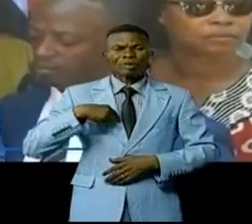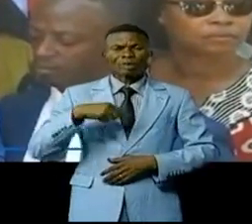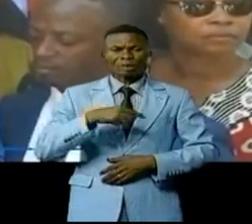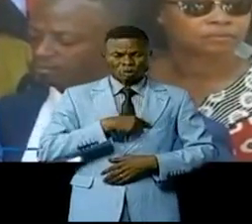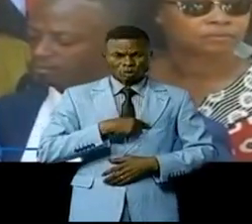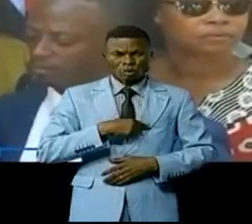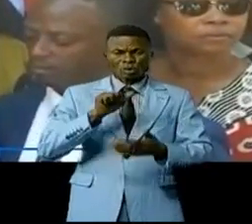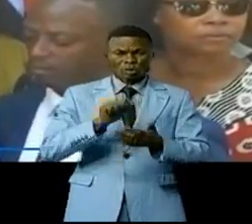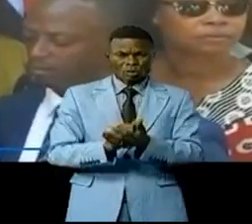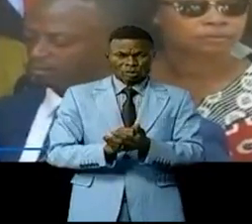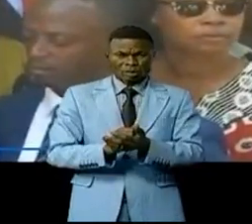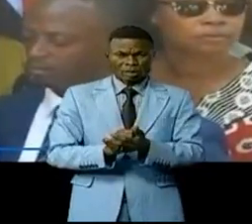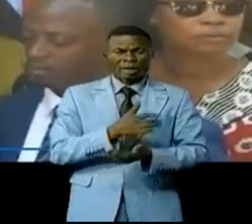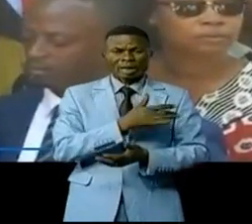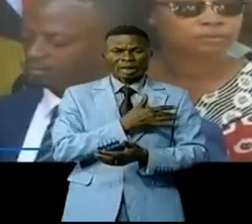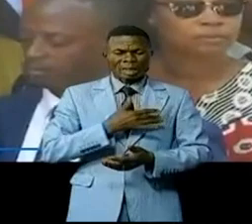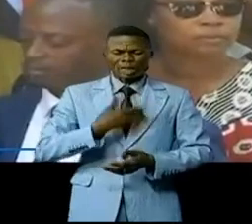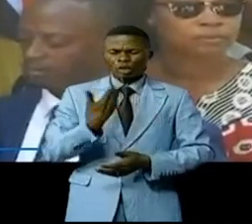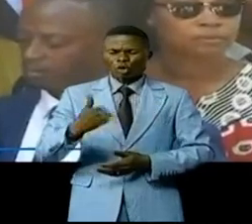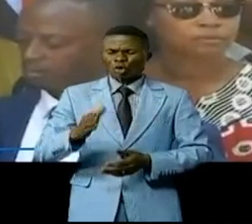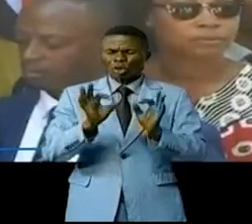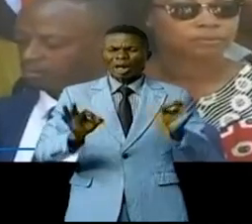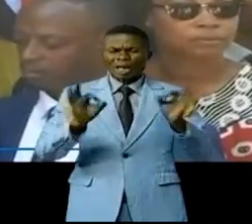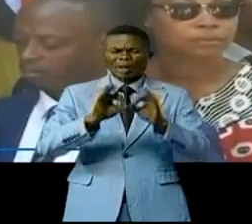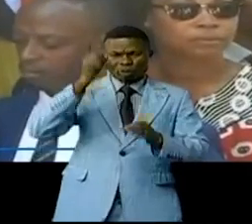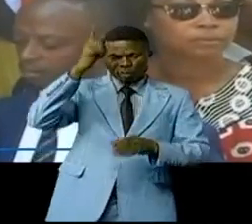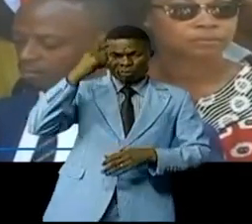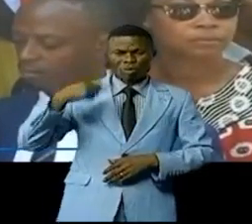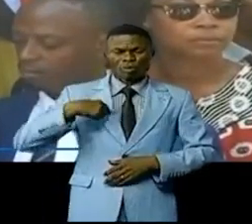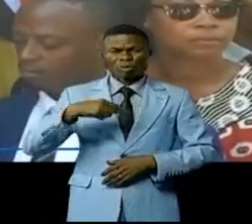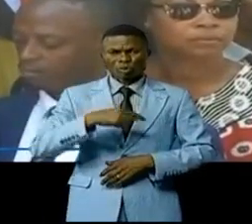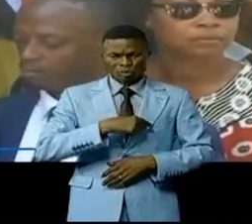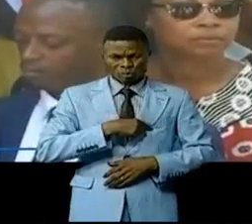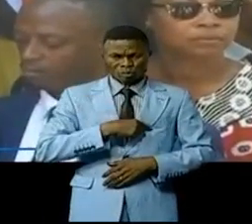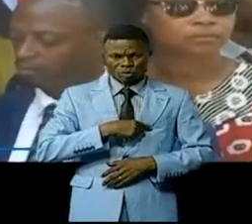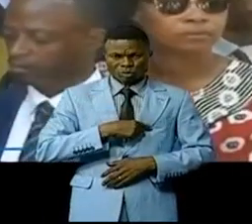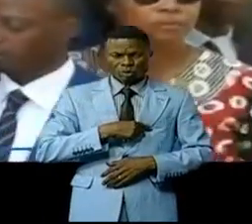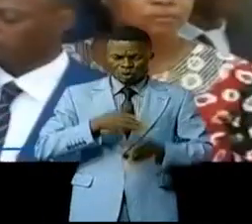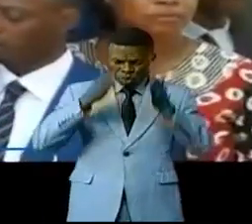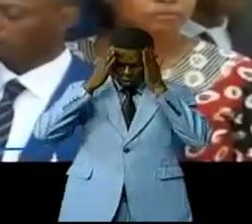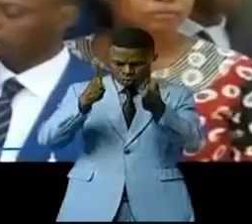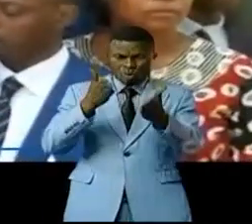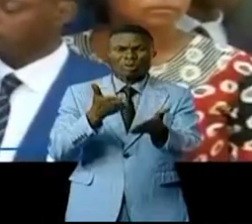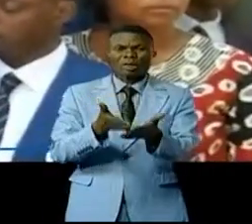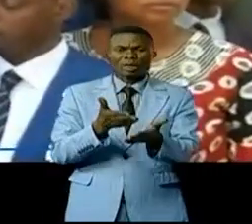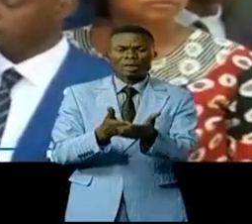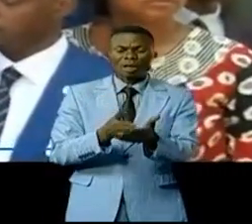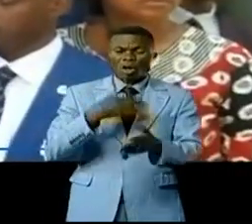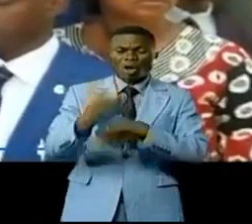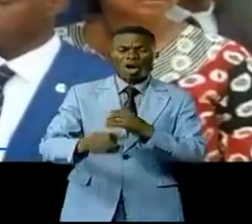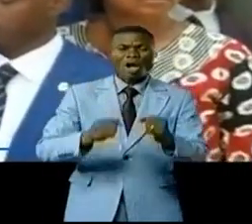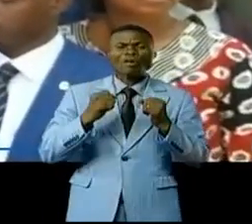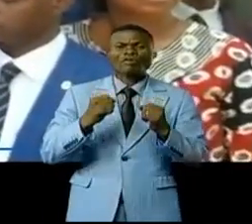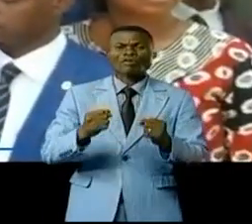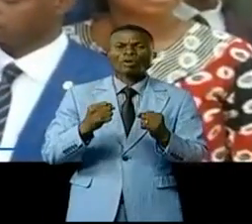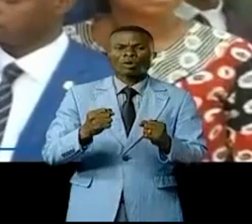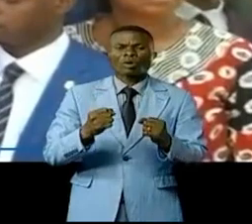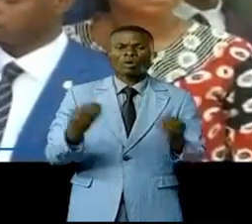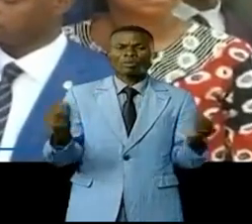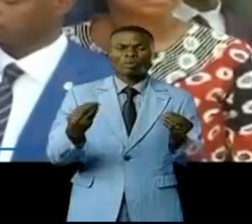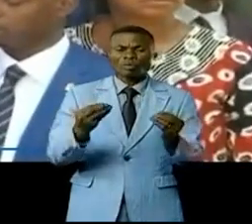notre dénominateur commun et nous devons tous lutter pour